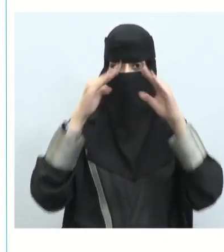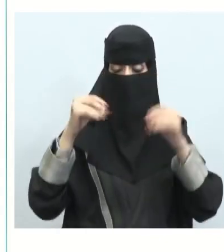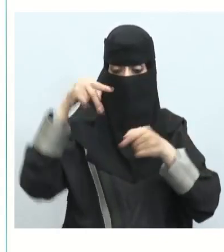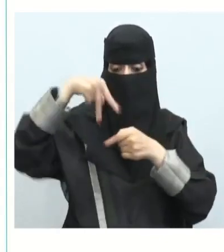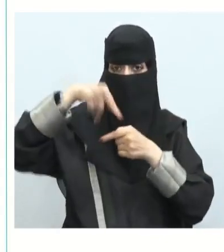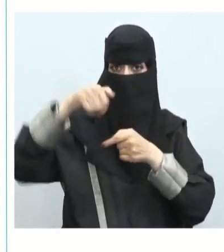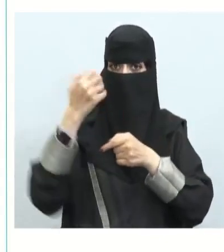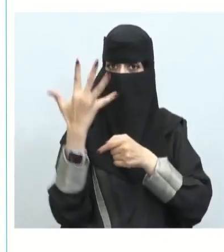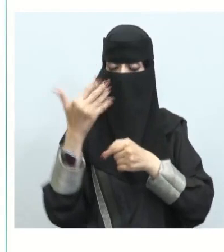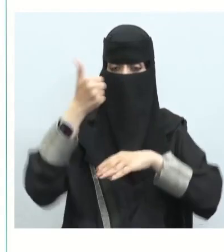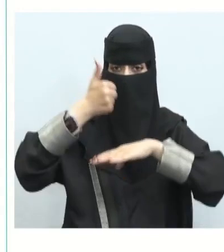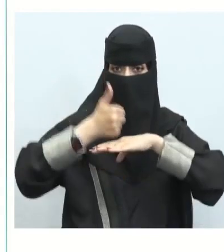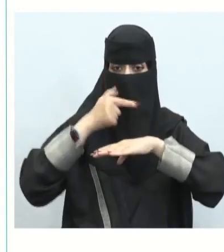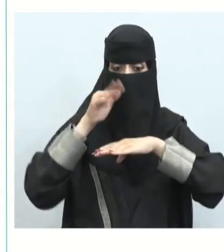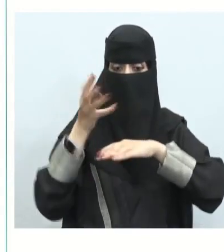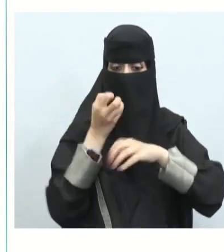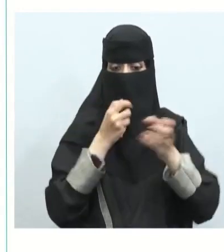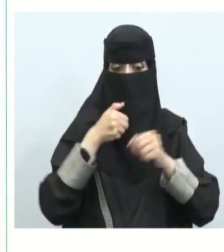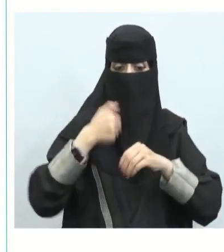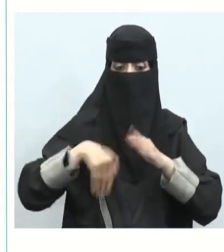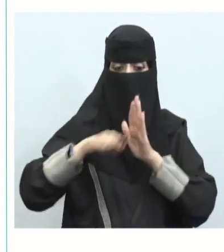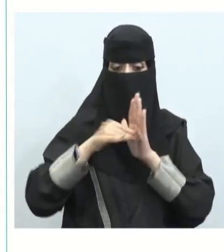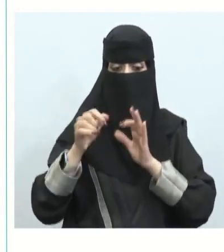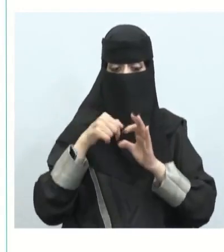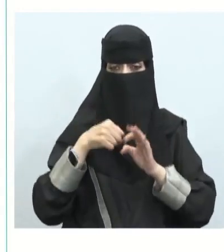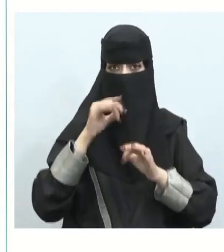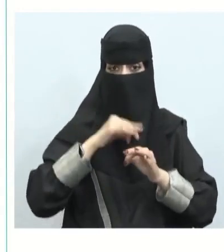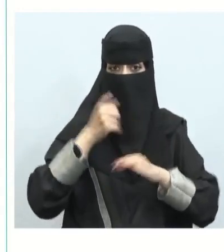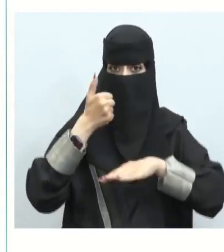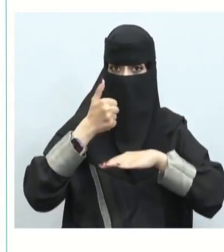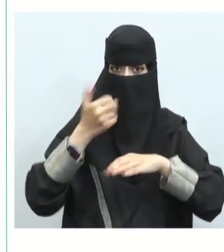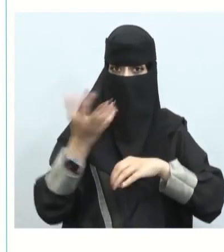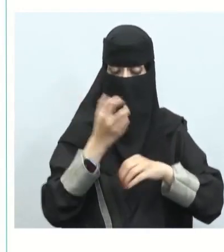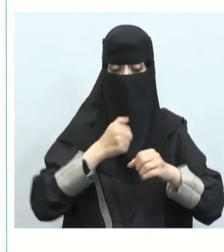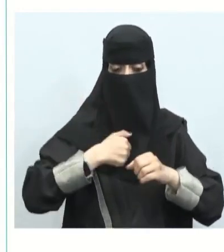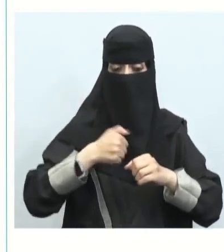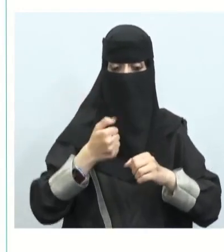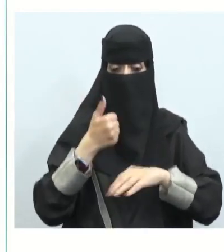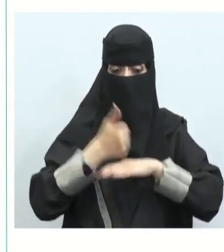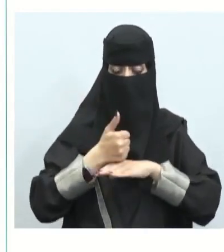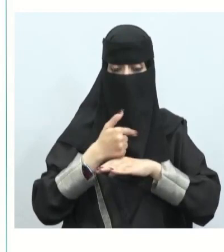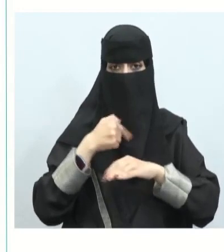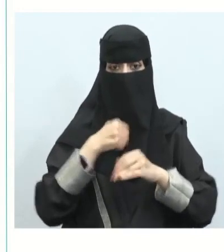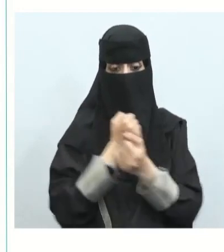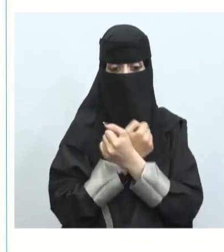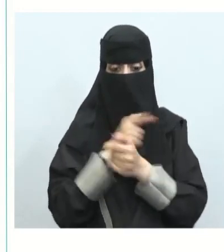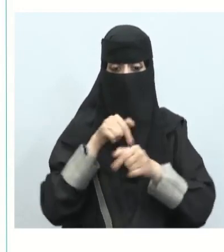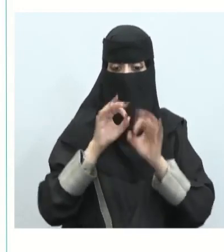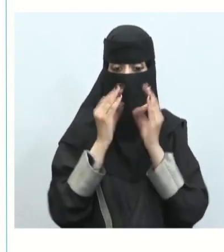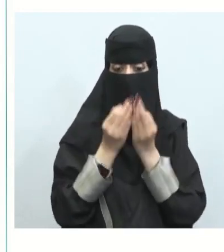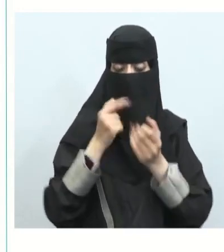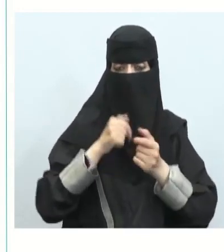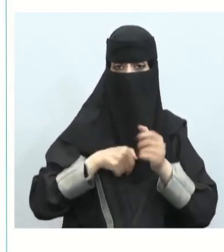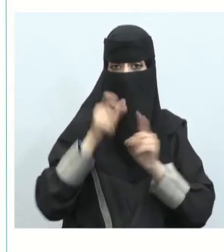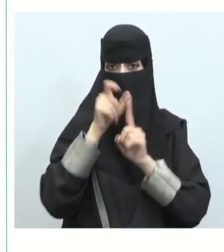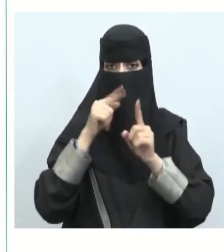حساسيه امنيه اجتماعيه تقدير تحقيق الذات وذكرنا كان المدير او القائد او المشرف ان